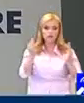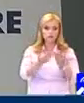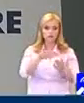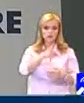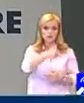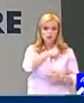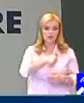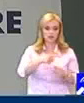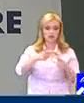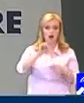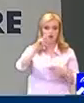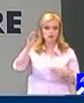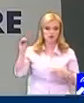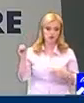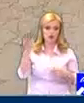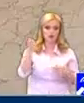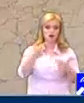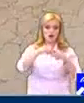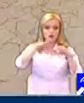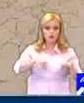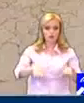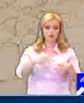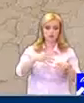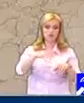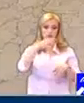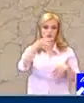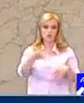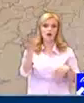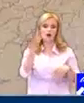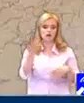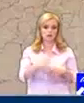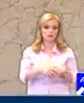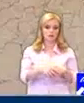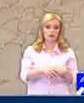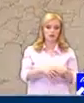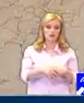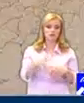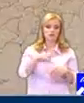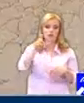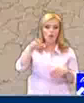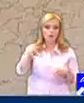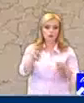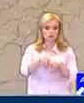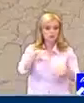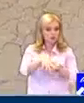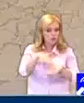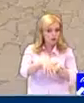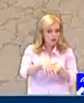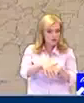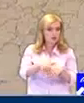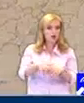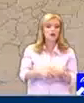ANRE-ului, astfel încât aceste metodologii să fie atât de clare, că aceste calcule să le poată face fiecare cetățean care are acces